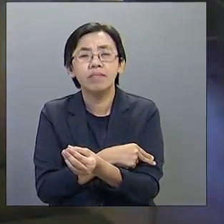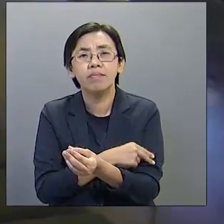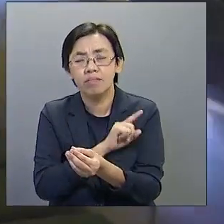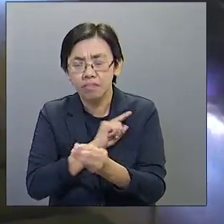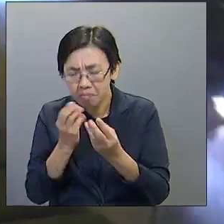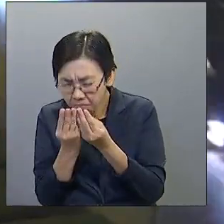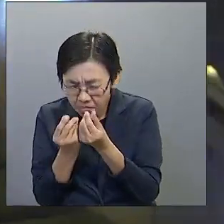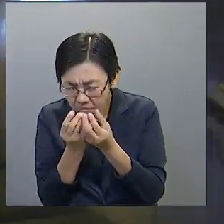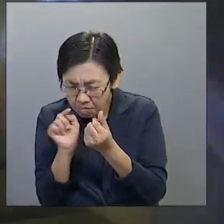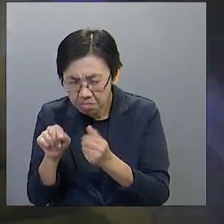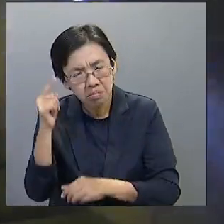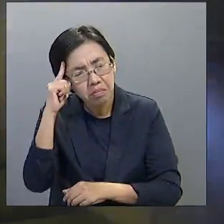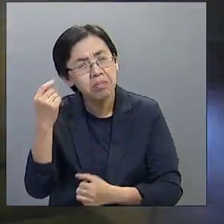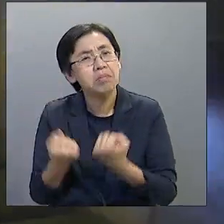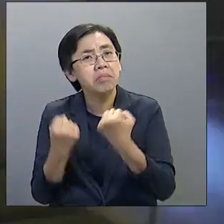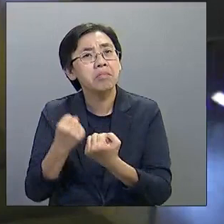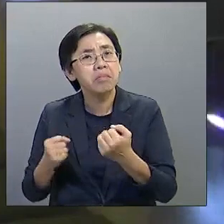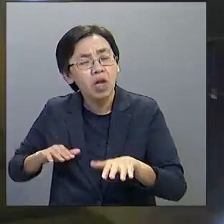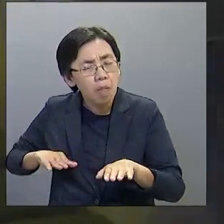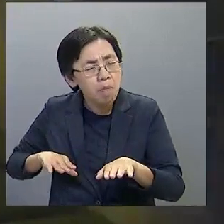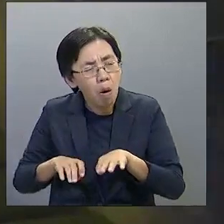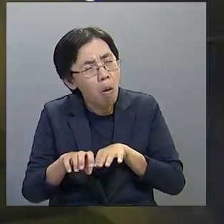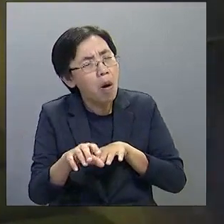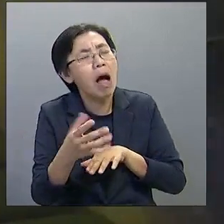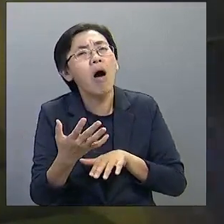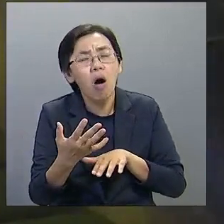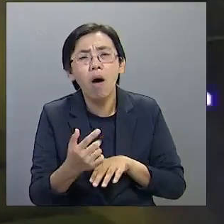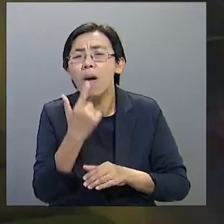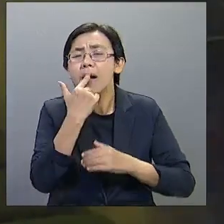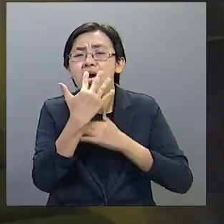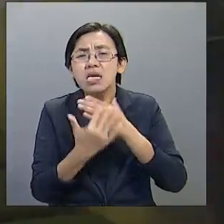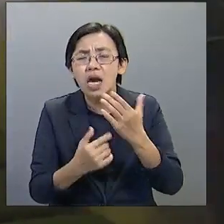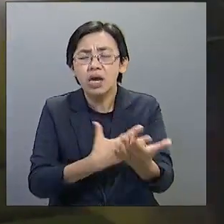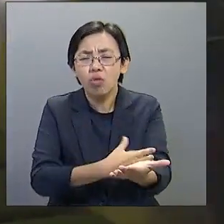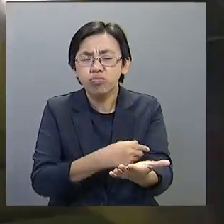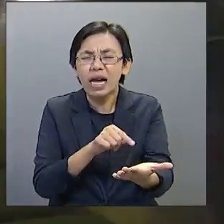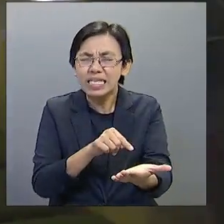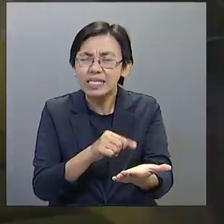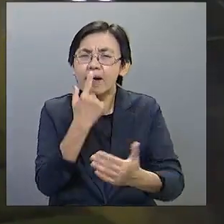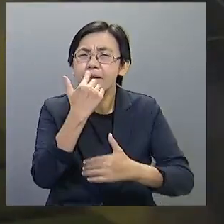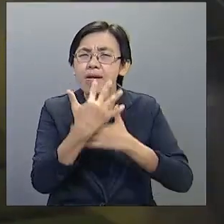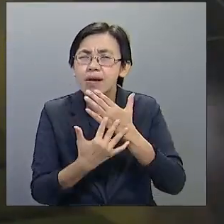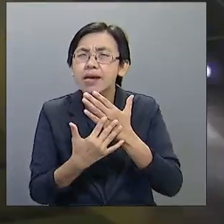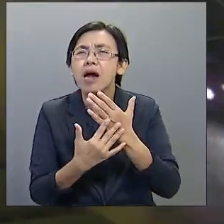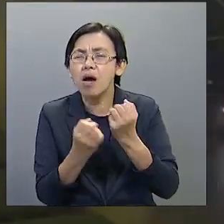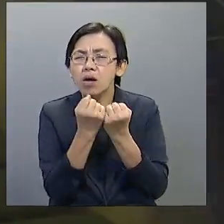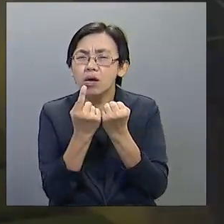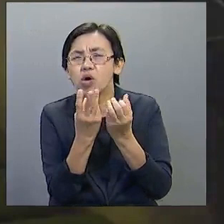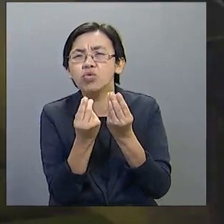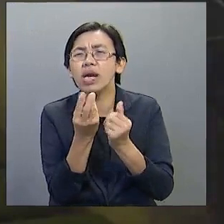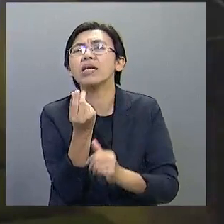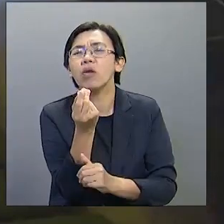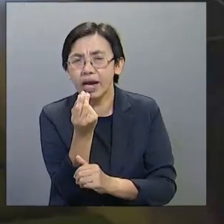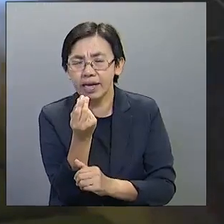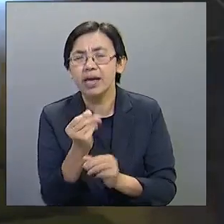คำนวณว่าแล้วณช่วงเวลาที่เกิดเหตุแอลกอฮอล์ในเลือดของผู้ขับขี่ที่ก่อเหตุนั้นมีเท่าไหร่กันแน่นะคะ